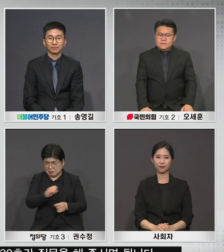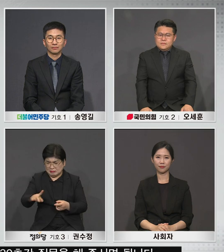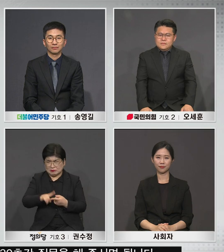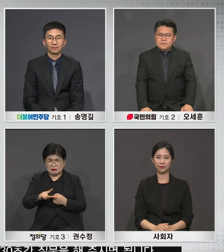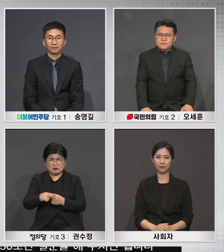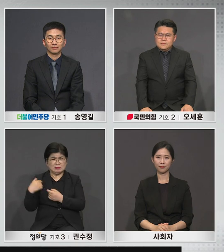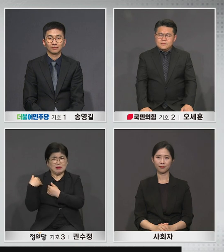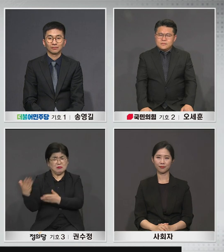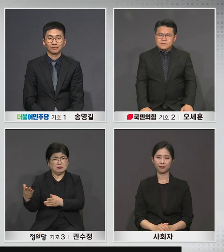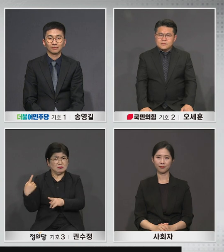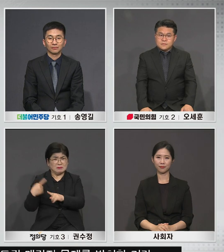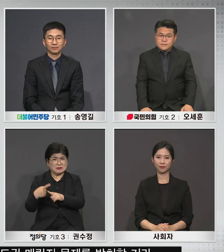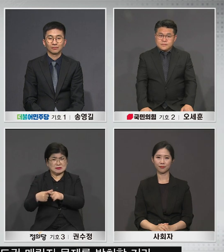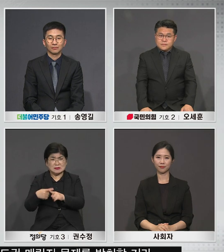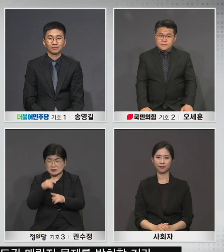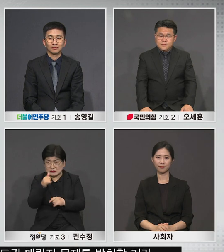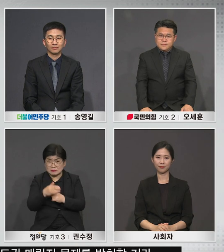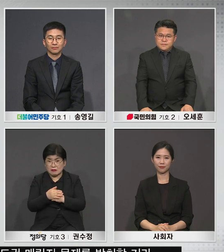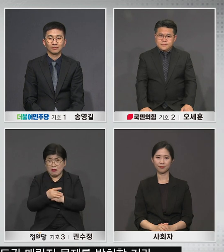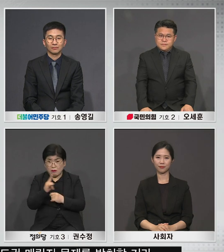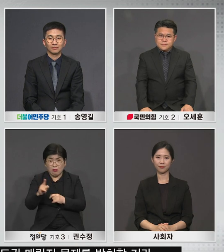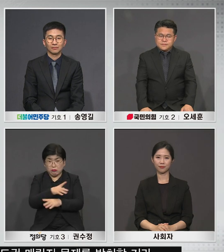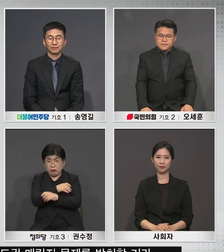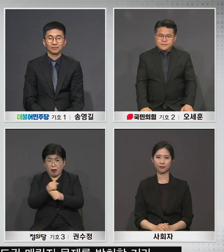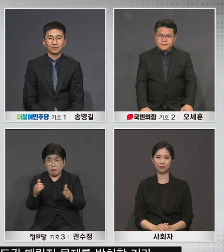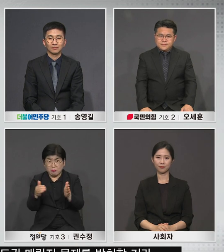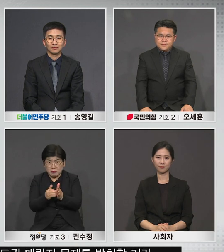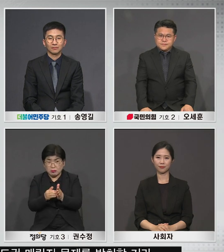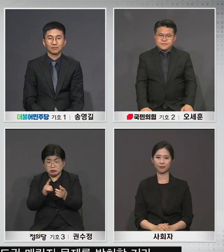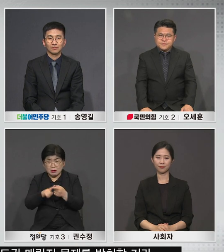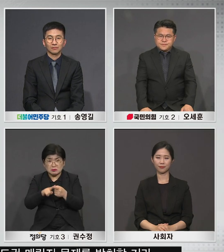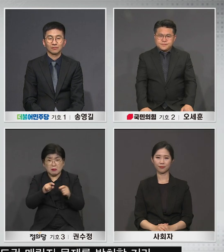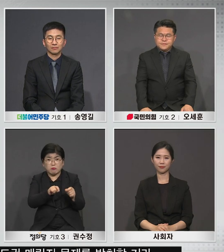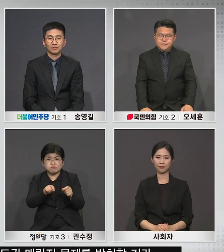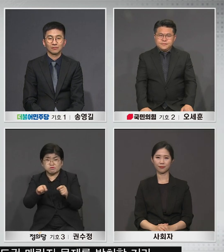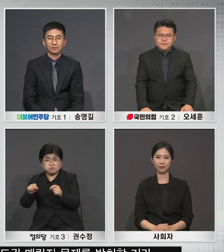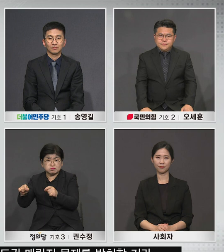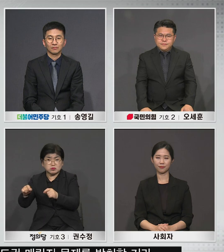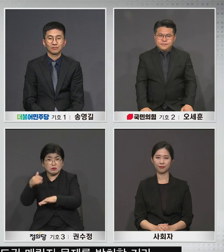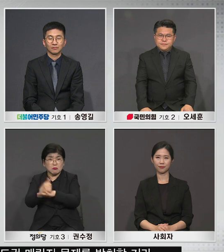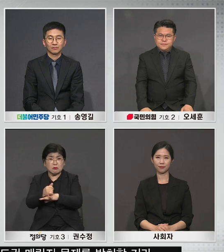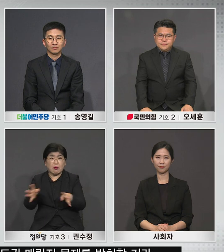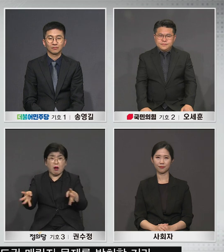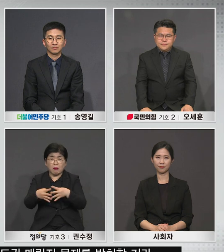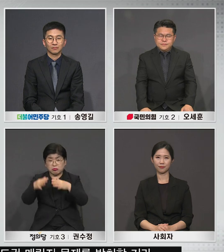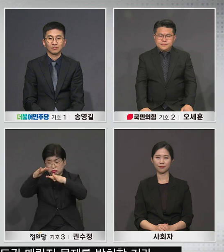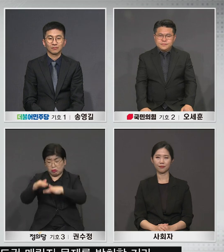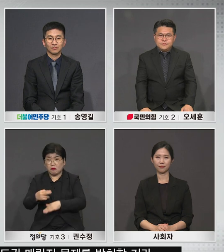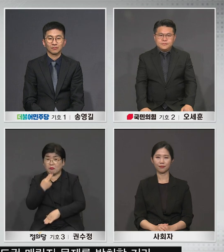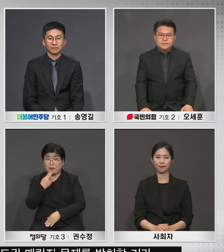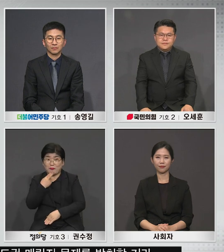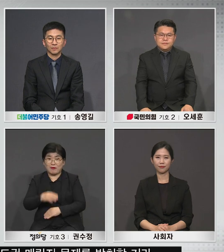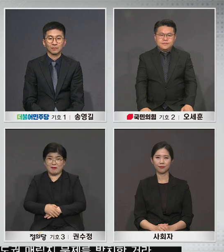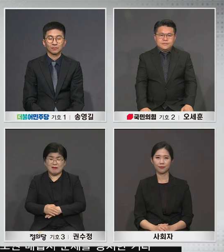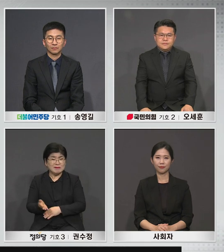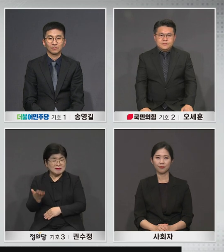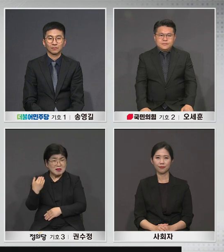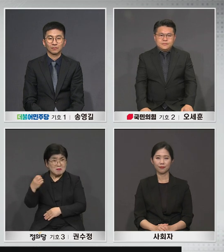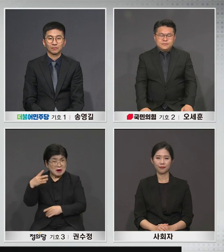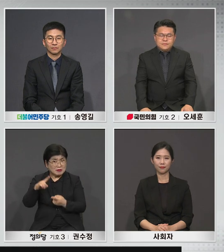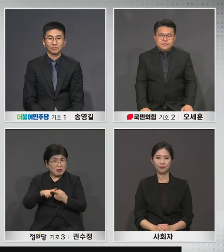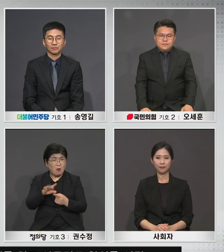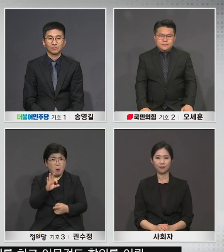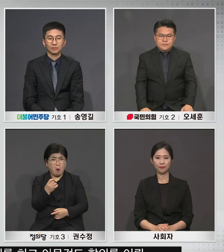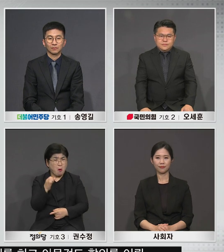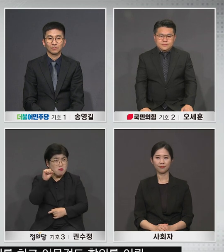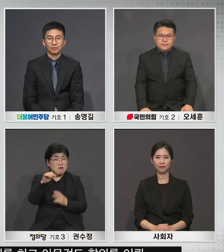매립지 사용 종료인데 직전까지 방치를 하고 아무것도 합의를 이뤄내지 않았던 것이죠. 그때 말씀하셨던 게 아까 오세훈 후보께서도